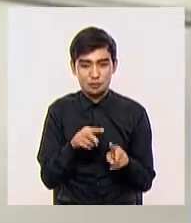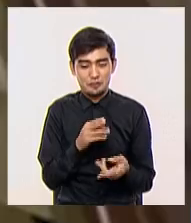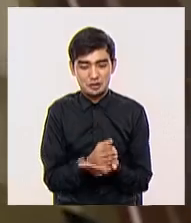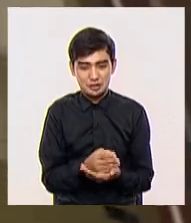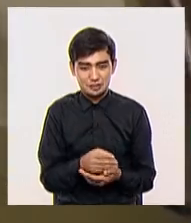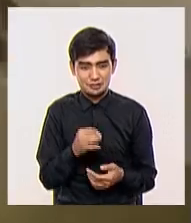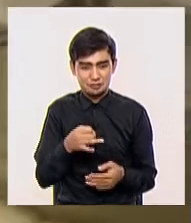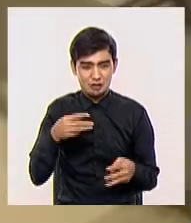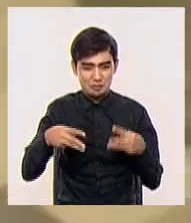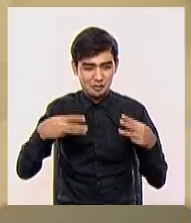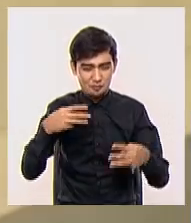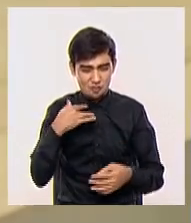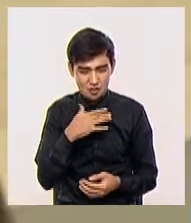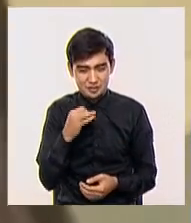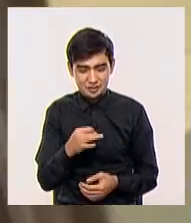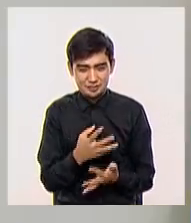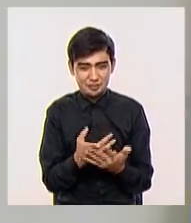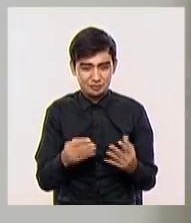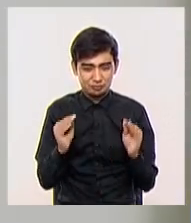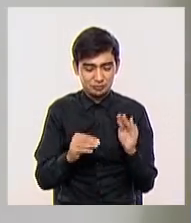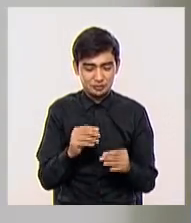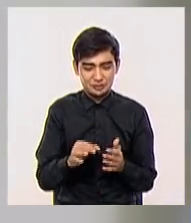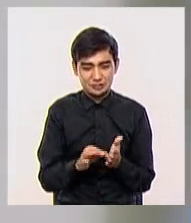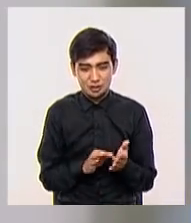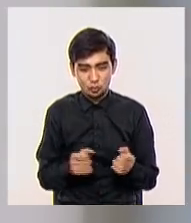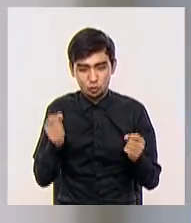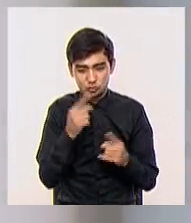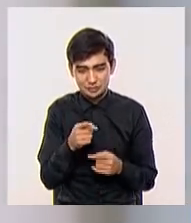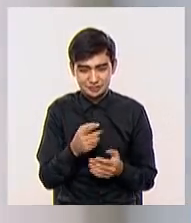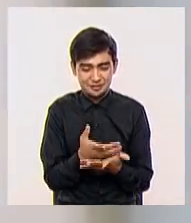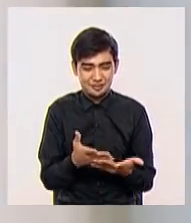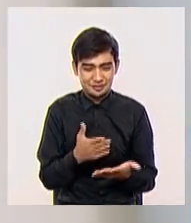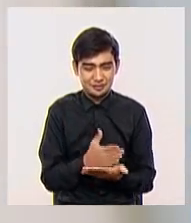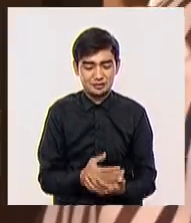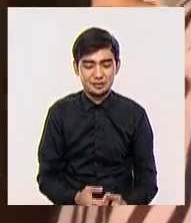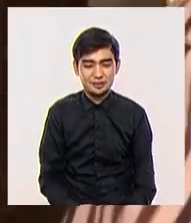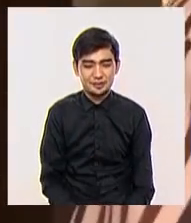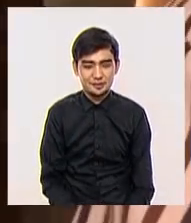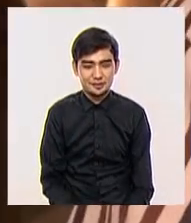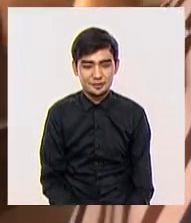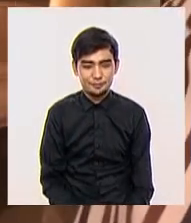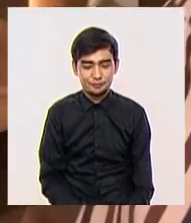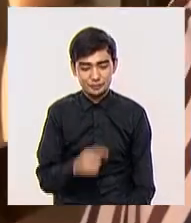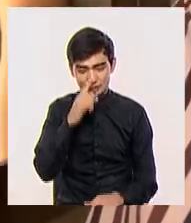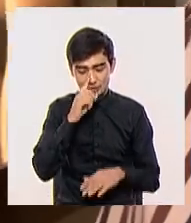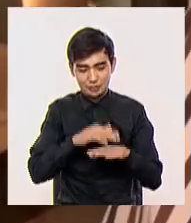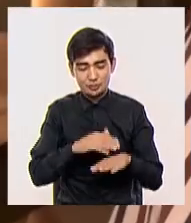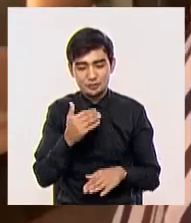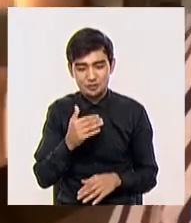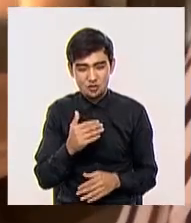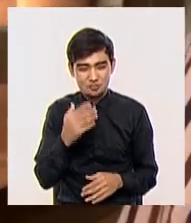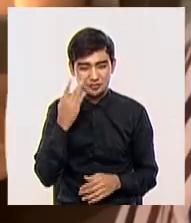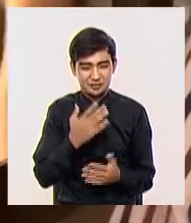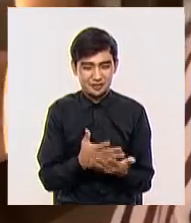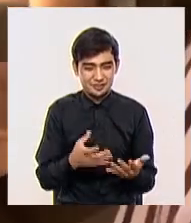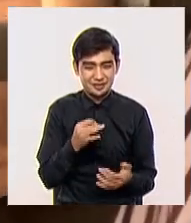Жан-жаққа камералар қойылып, күмәнді заттарды бірден анықтайтын құрылғылар қойылған. Үкіметтің қаулысы бойынша